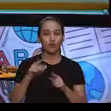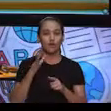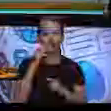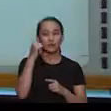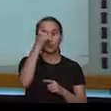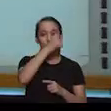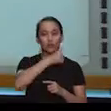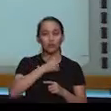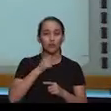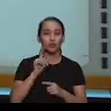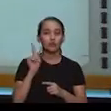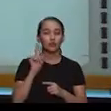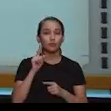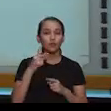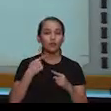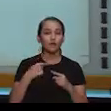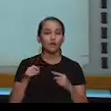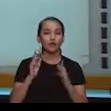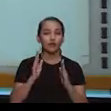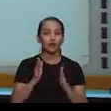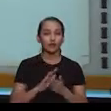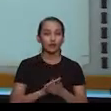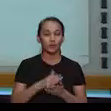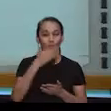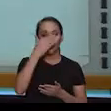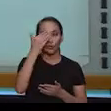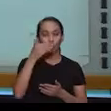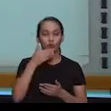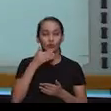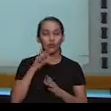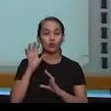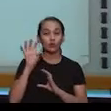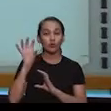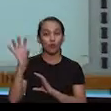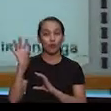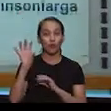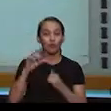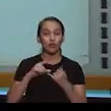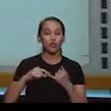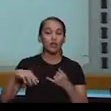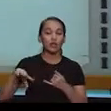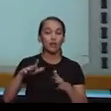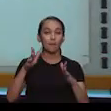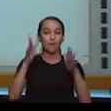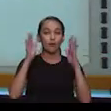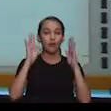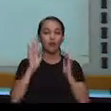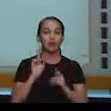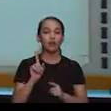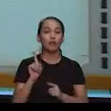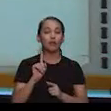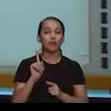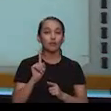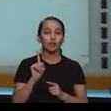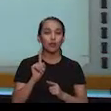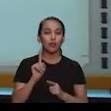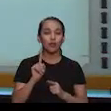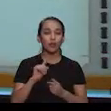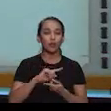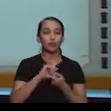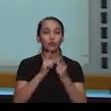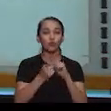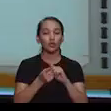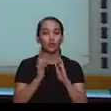qiladi? Yozda dala va bog'larda qanday o'zgarishlar bo'ladi? Uy hayvonlari